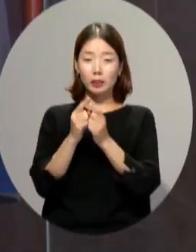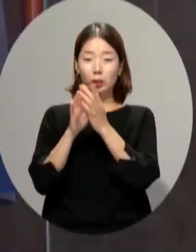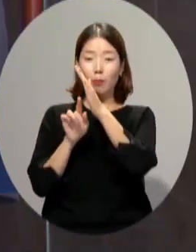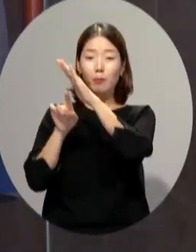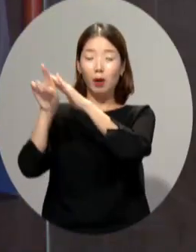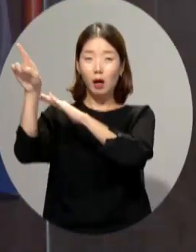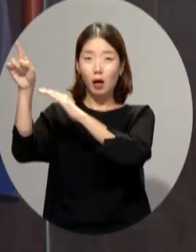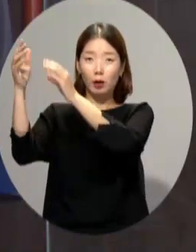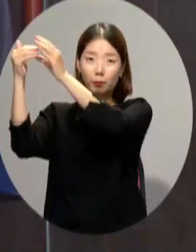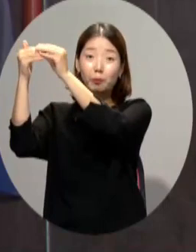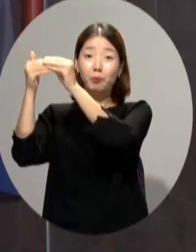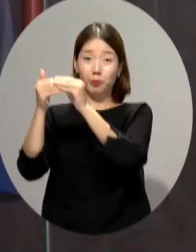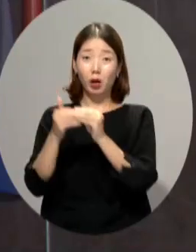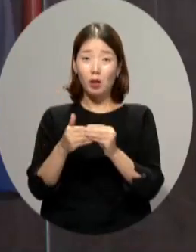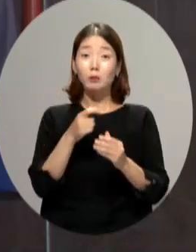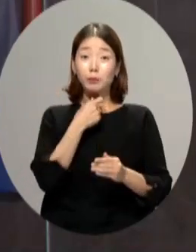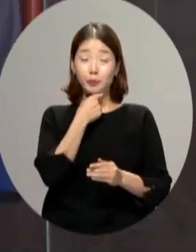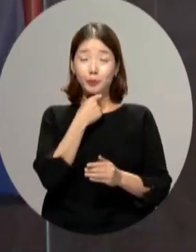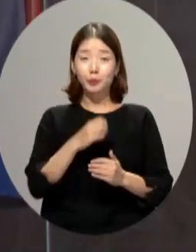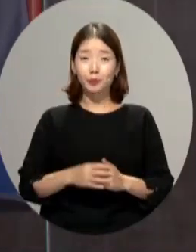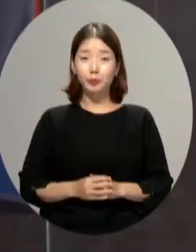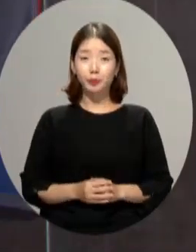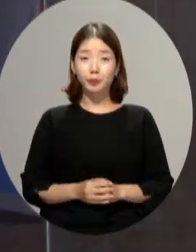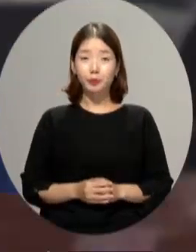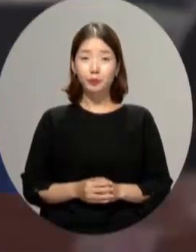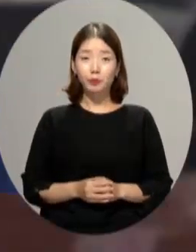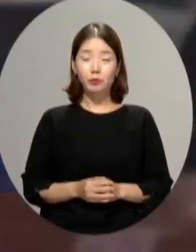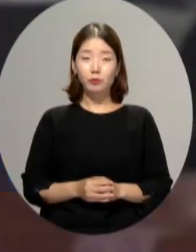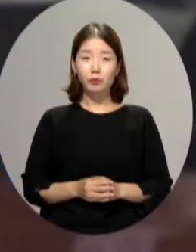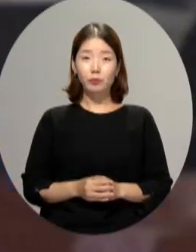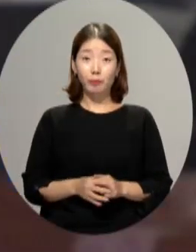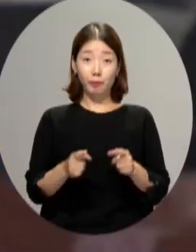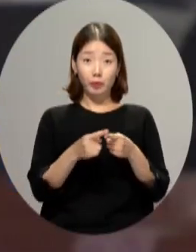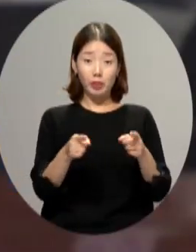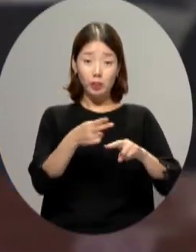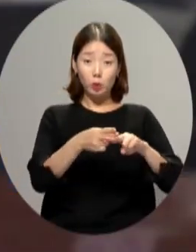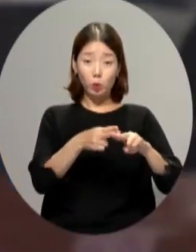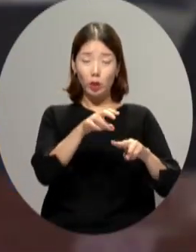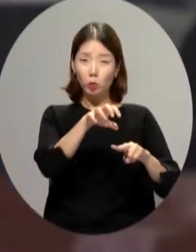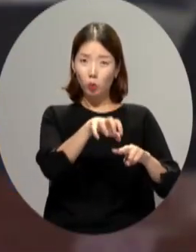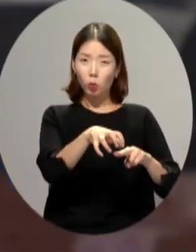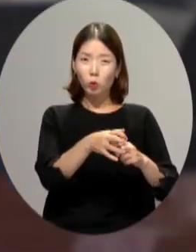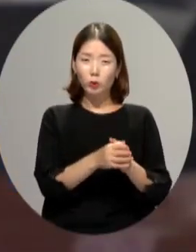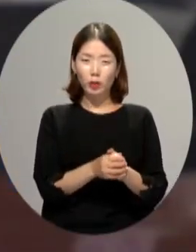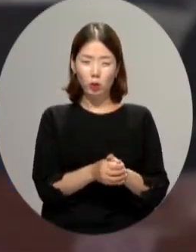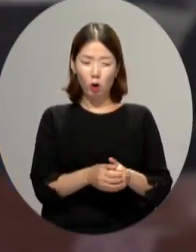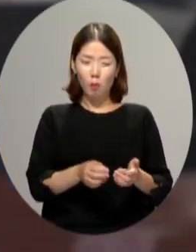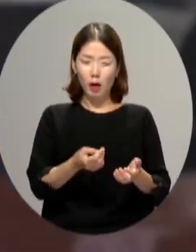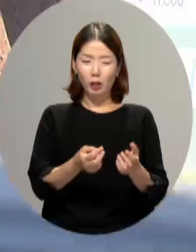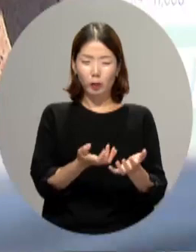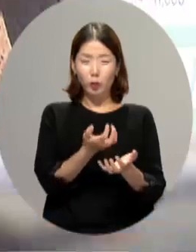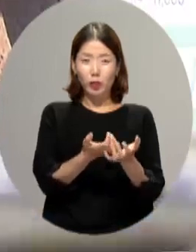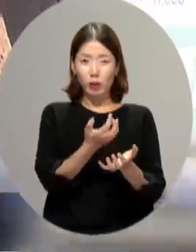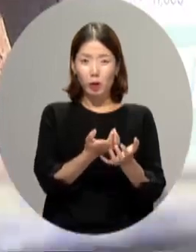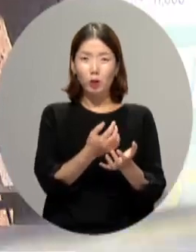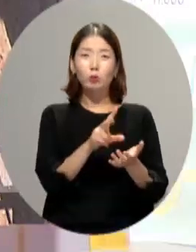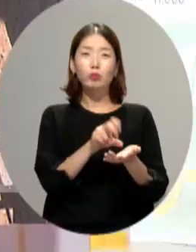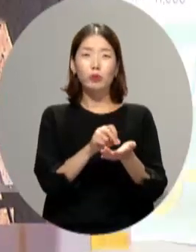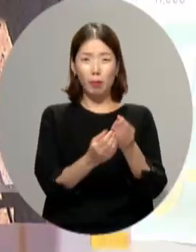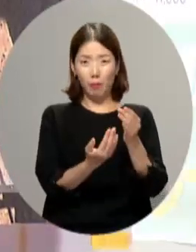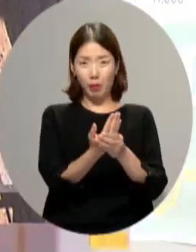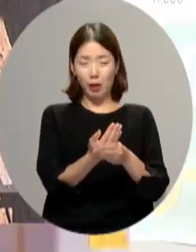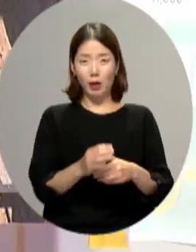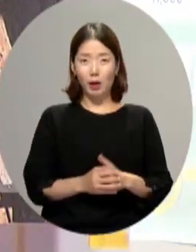올라가가지고 좀 대피시키고 싶었습니다. 1층 음식점 주방에 튀김기가 과열되면서 발생한